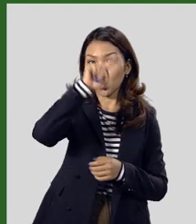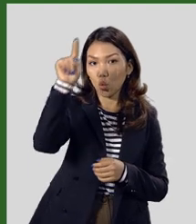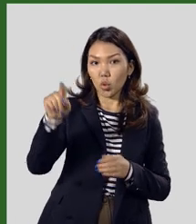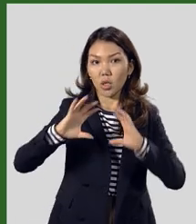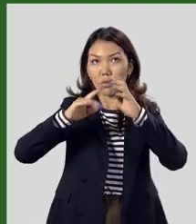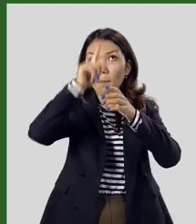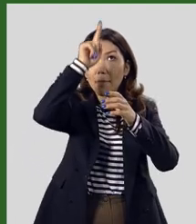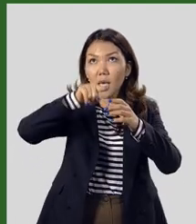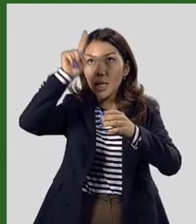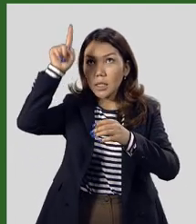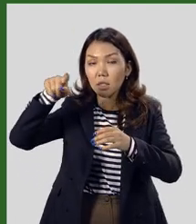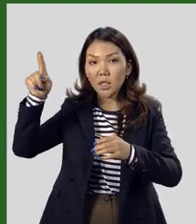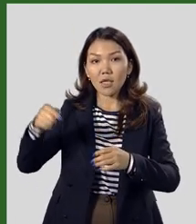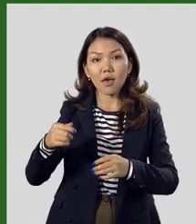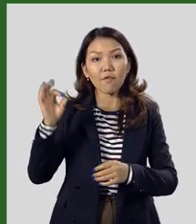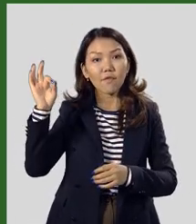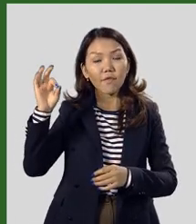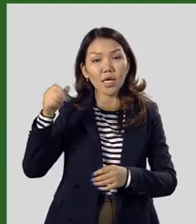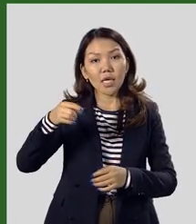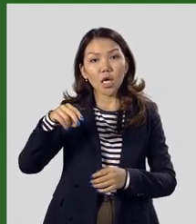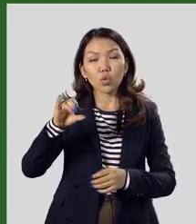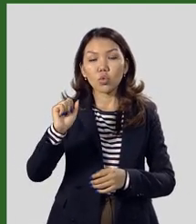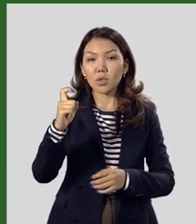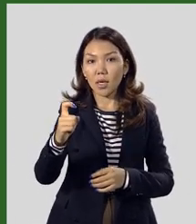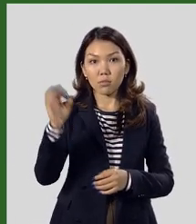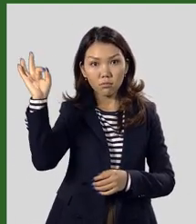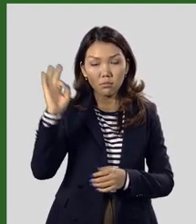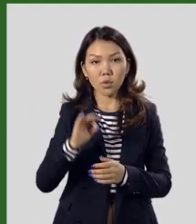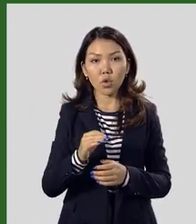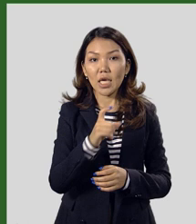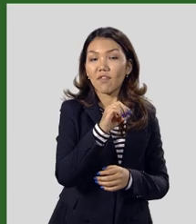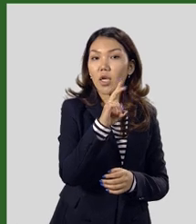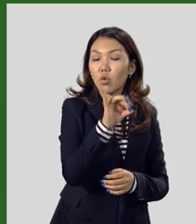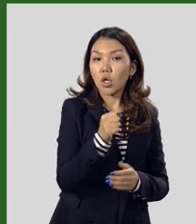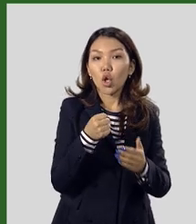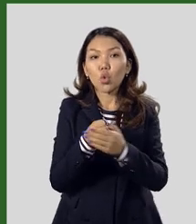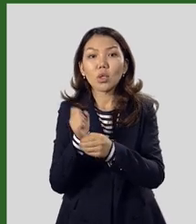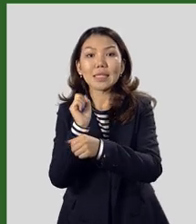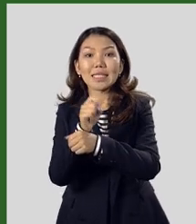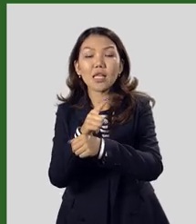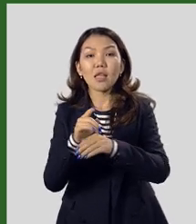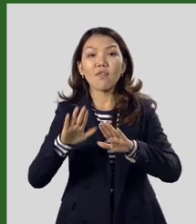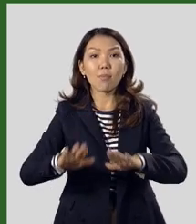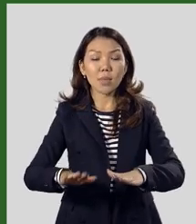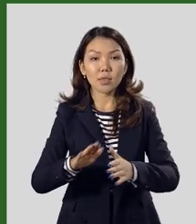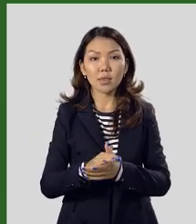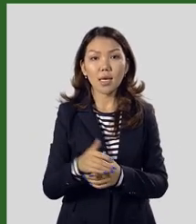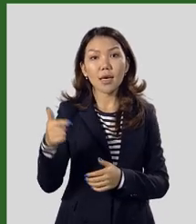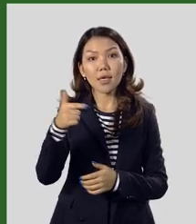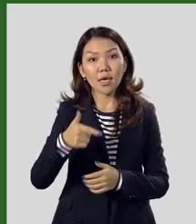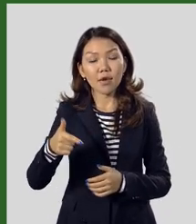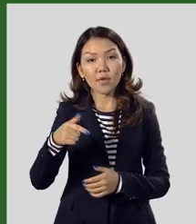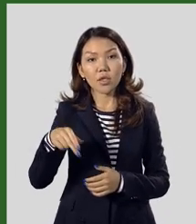меридиана в градусах от экватора до заданного места.